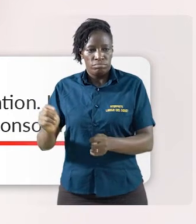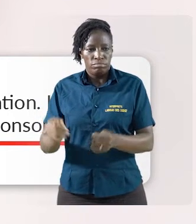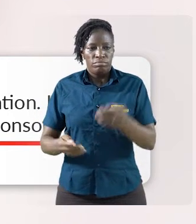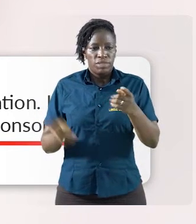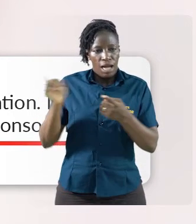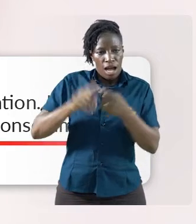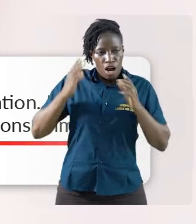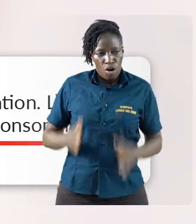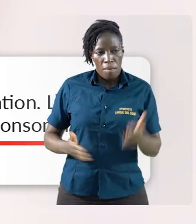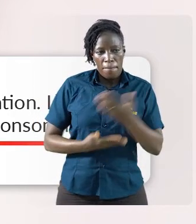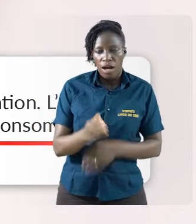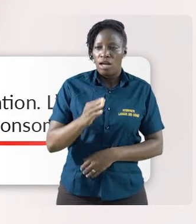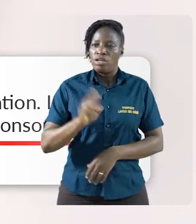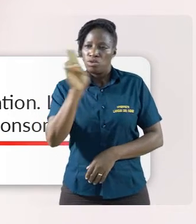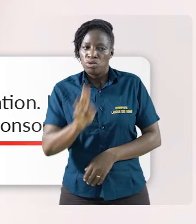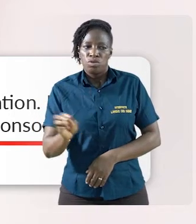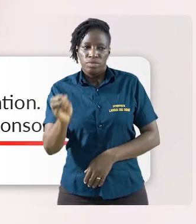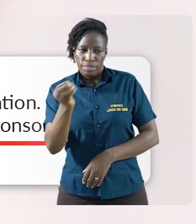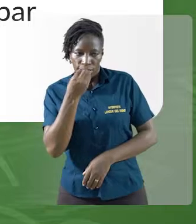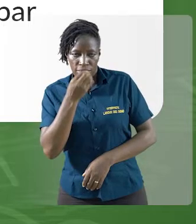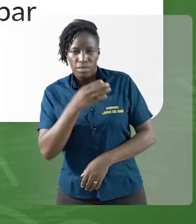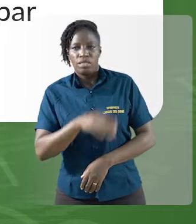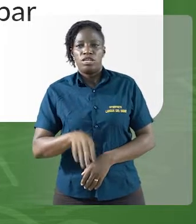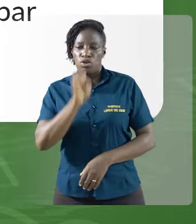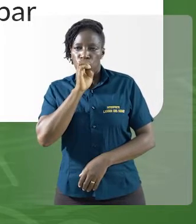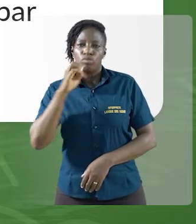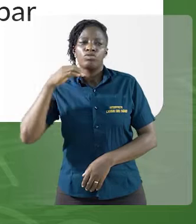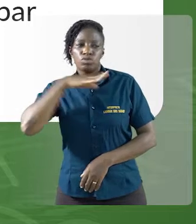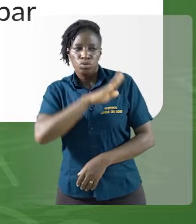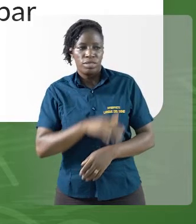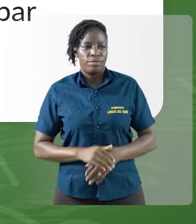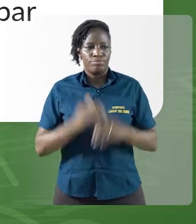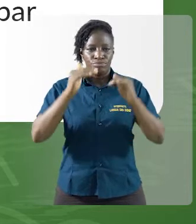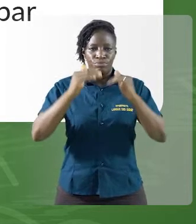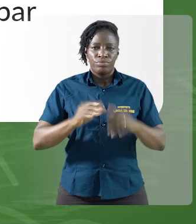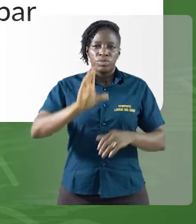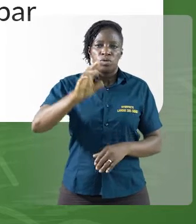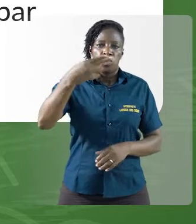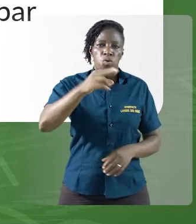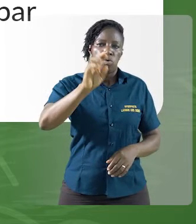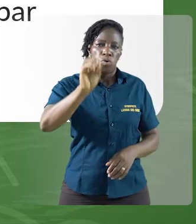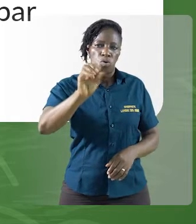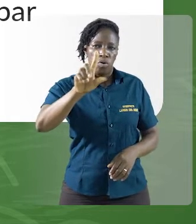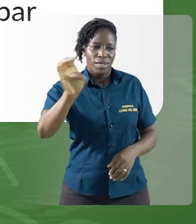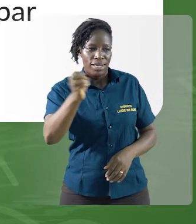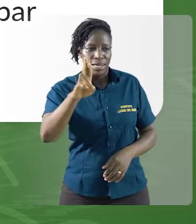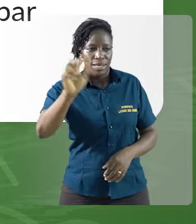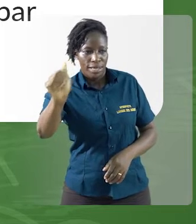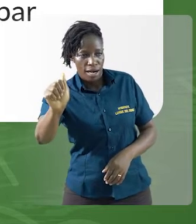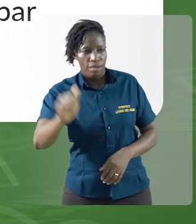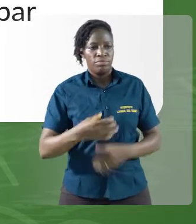aliments ou l'eau souillée. Le choléra se manifeste par des diarrhées,